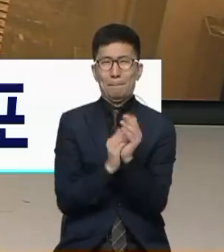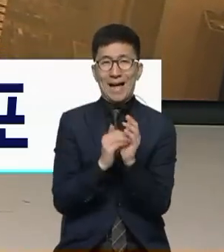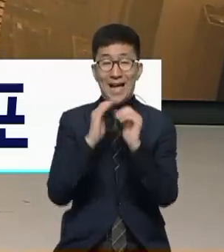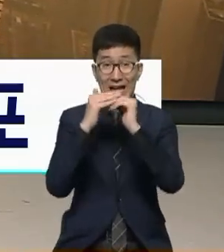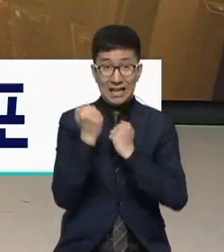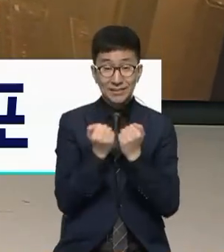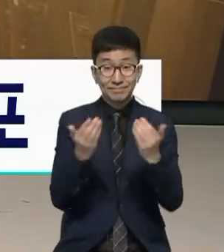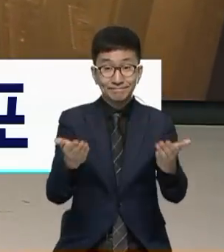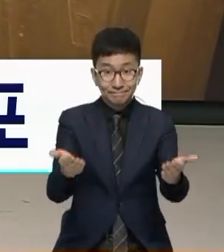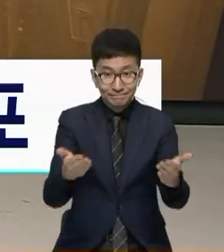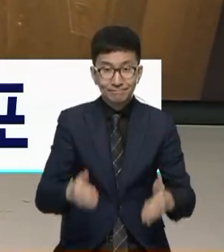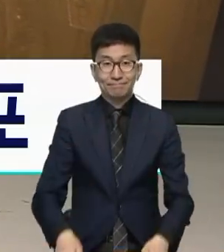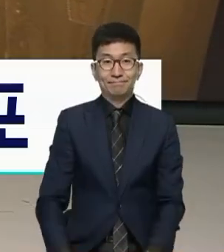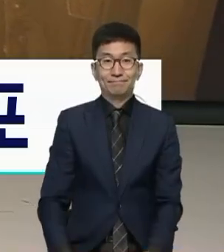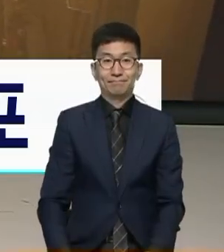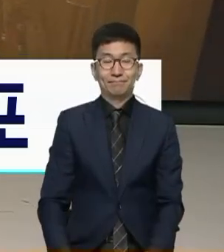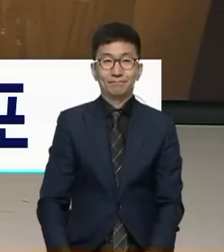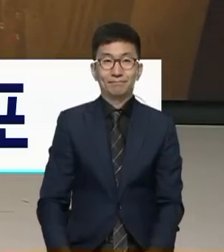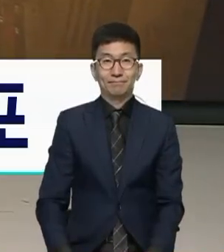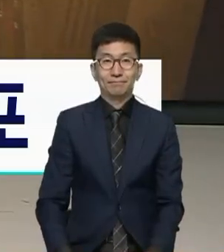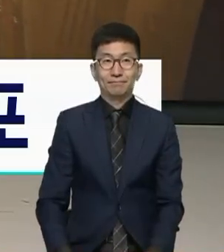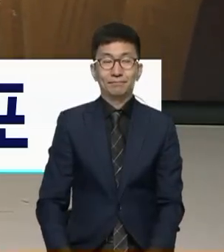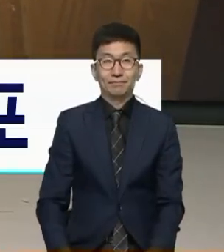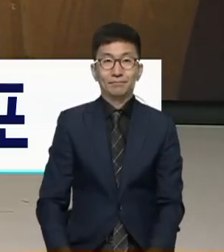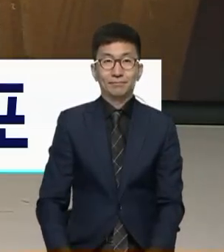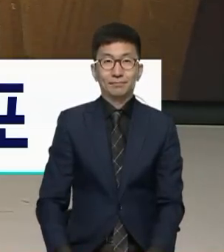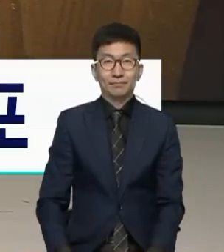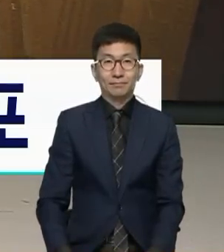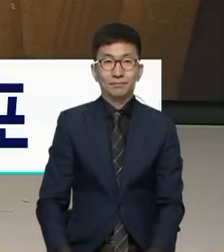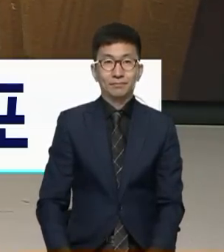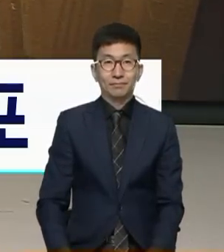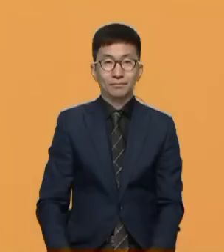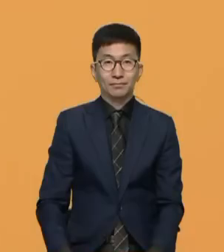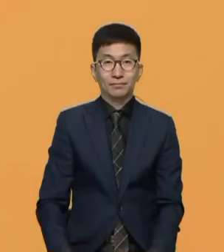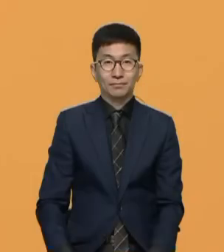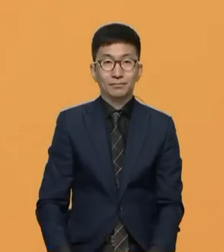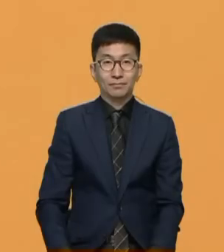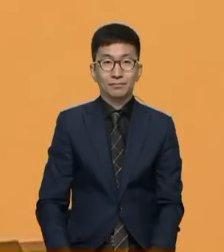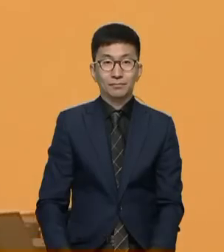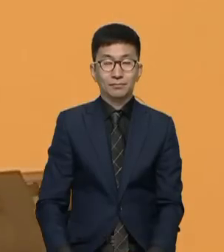선포했습니다. 이 소식은 미국 뉴욕에서 김정원 특파원이 전해왔습니다.